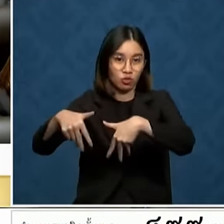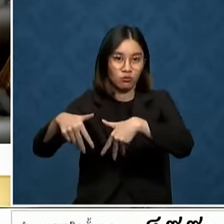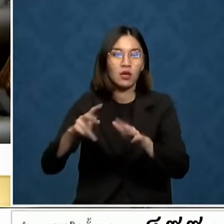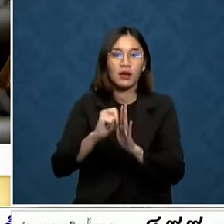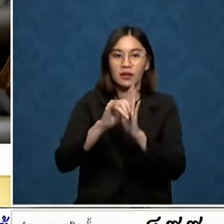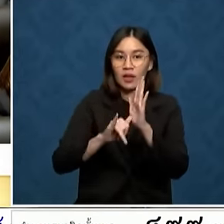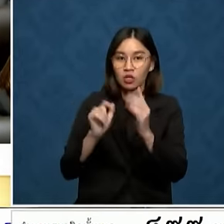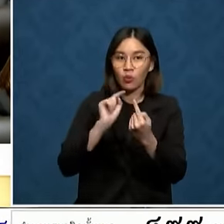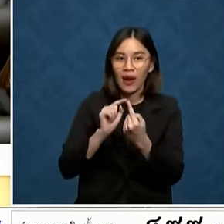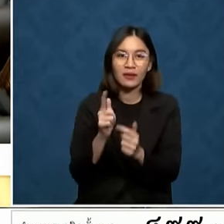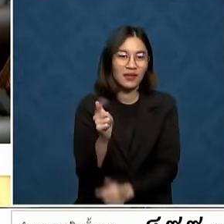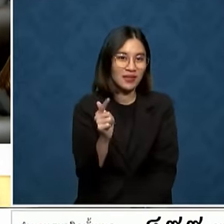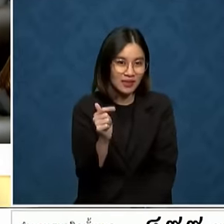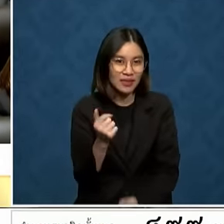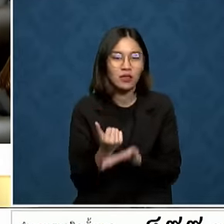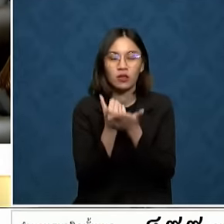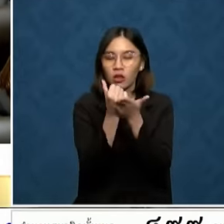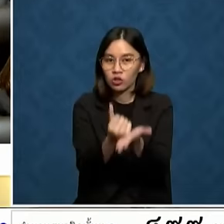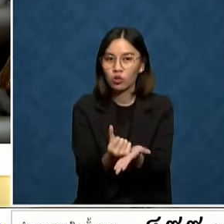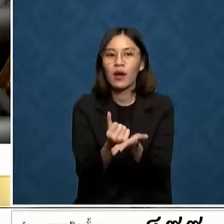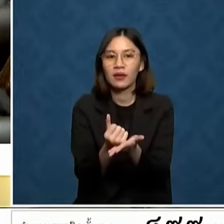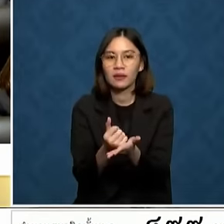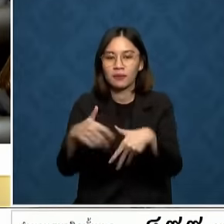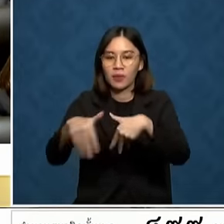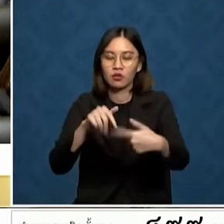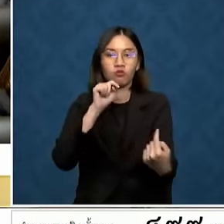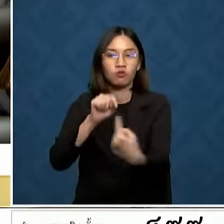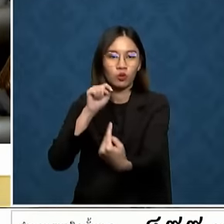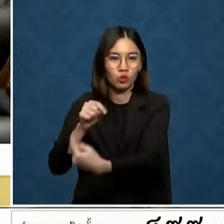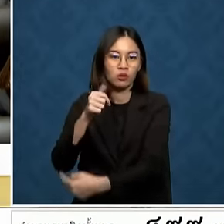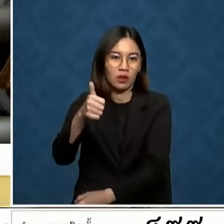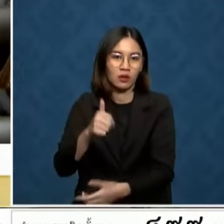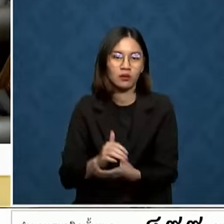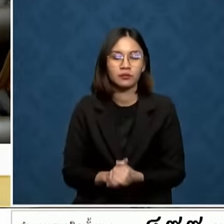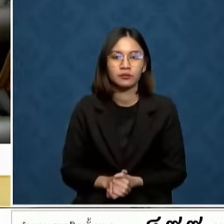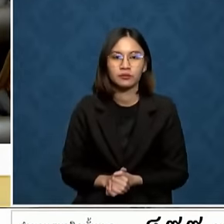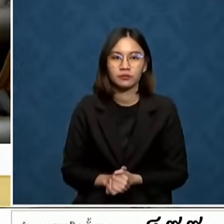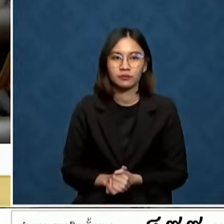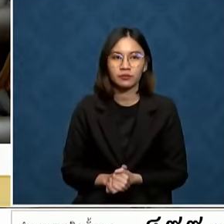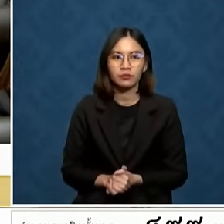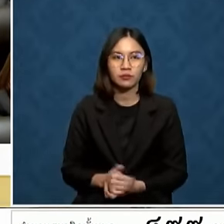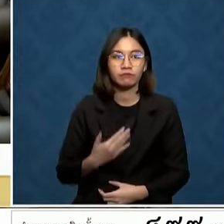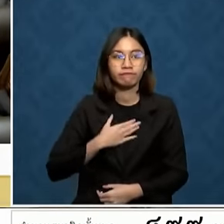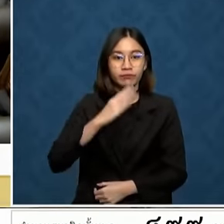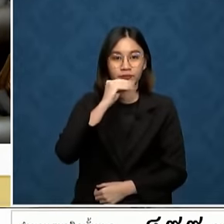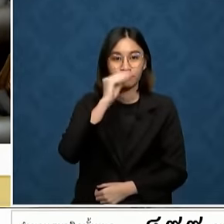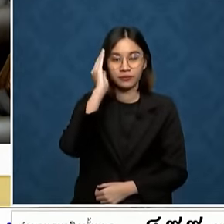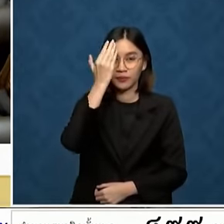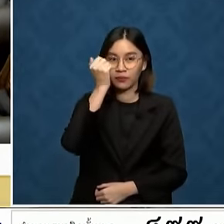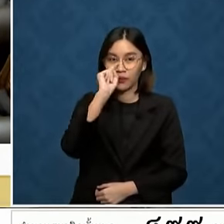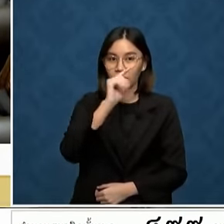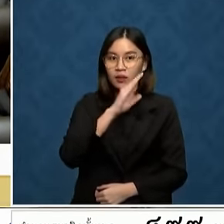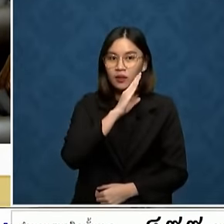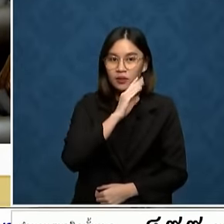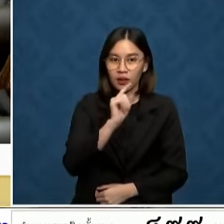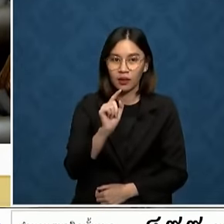ยบายที่เข้าท้า และช่วยเหือประชาชนได้ตรงจุดกวา Digital Wallet Shepherd ด้ส Caroทผมพูแบนี้ คร ท่เพรหากเรายุด